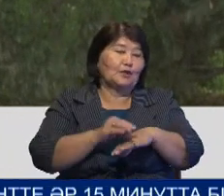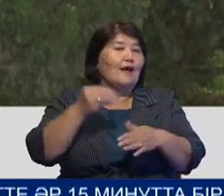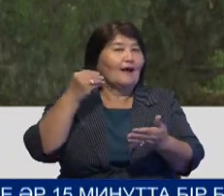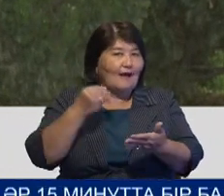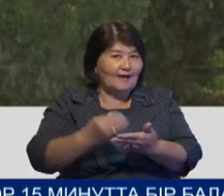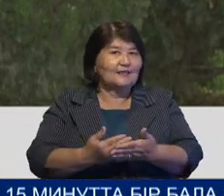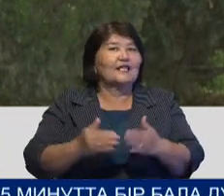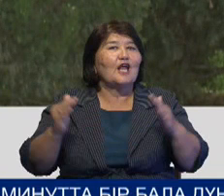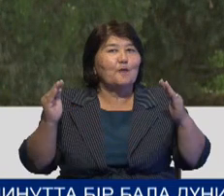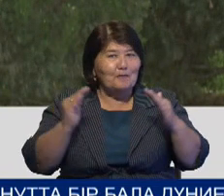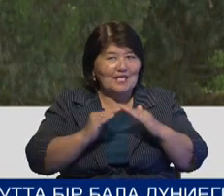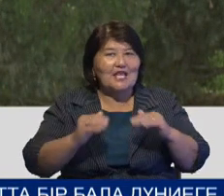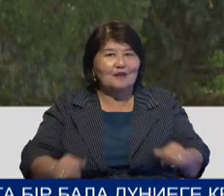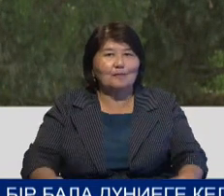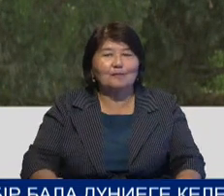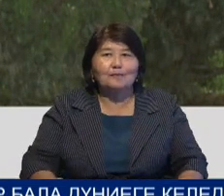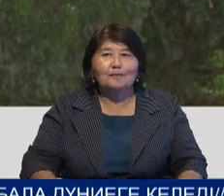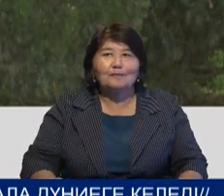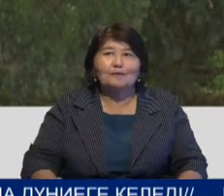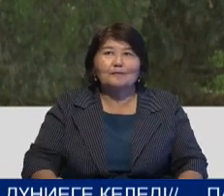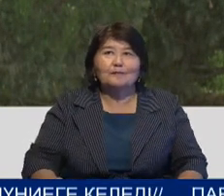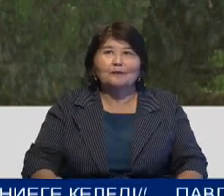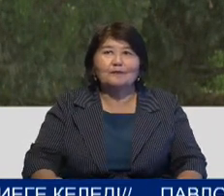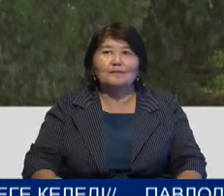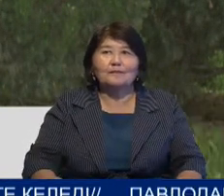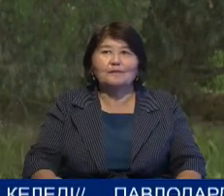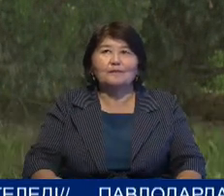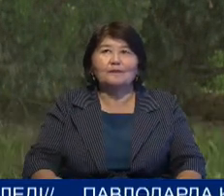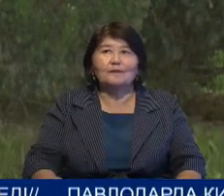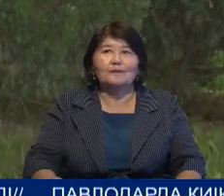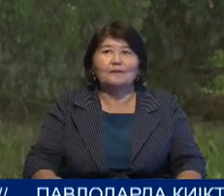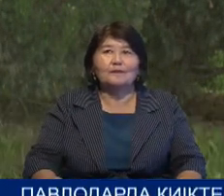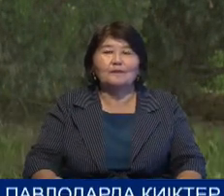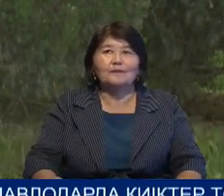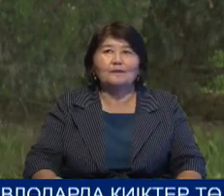қастерлі мекен. Гүлай Ашекова, Рамазан Жүсіпбек, Дархан Тоқсейіт, Қызылорда телеарнасы.